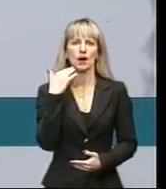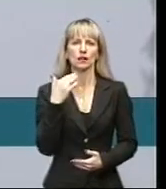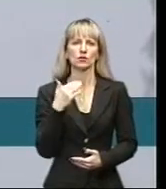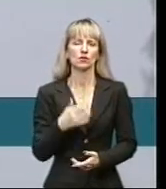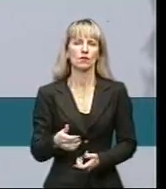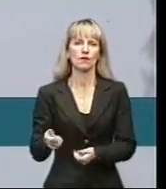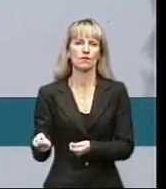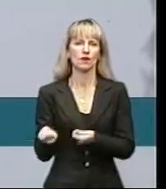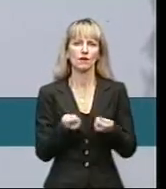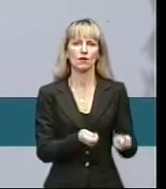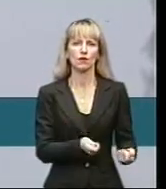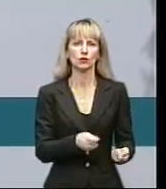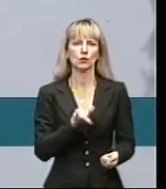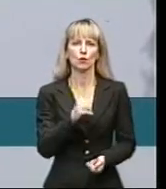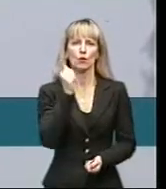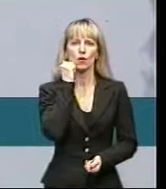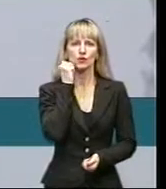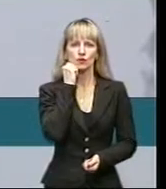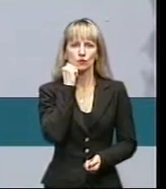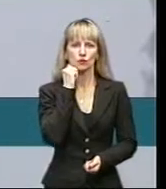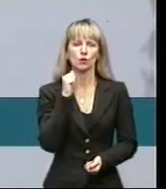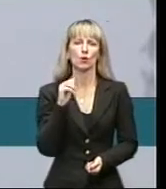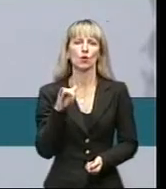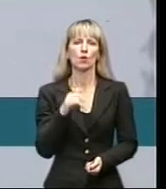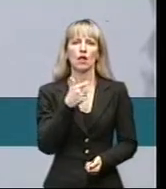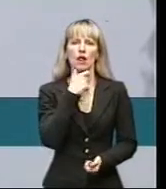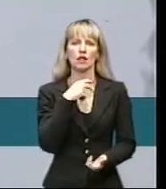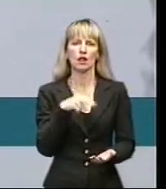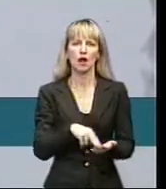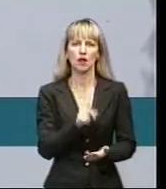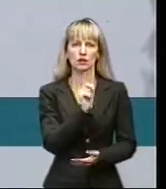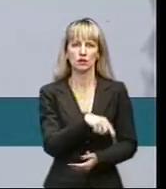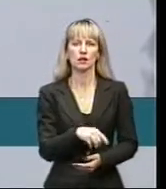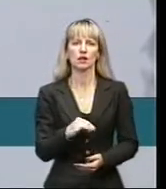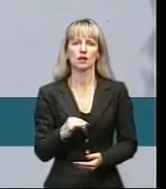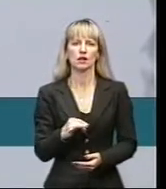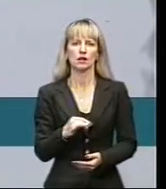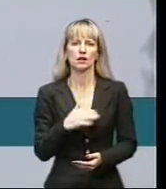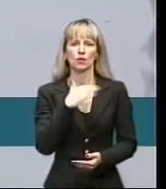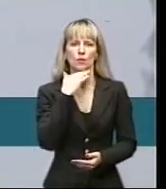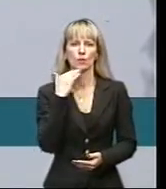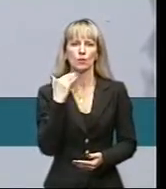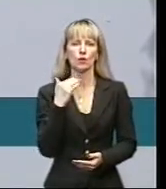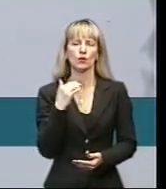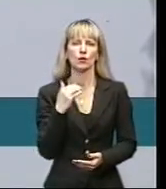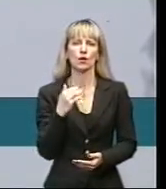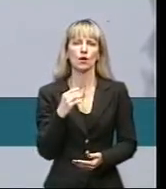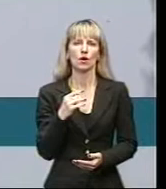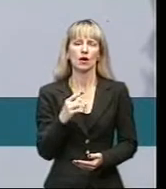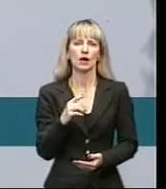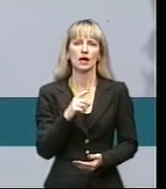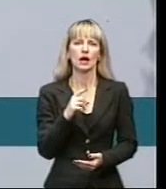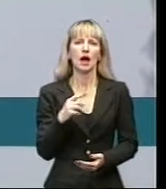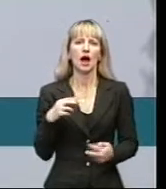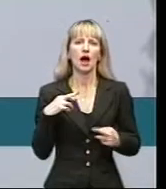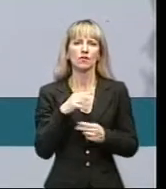вивозили у Москву, у Ленінград. І вивозили німці 18-го року,